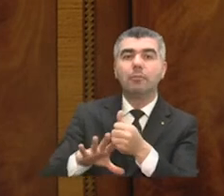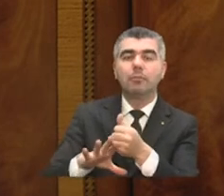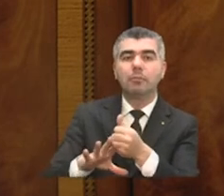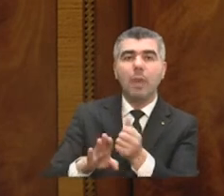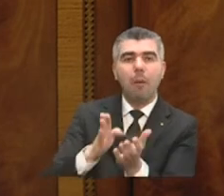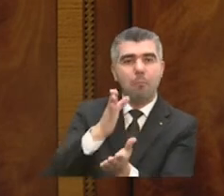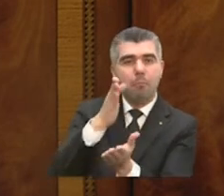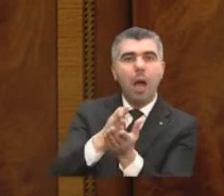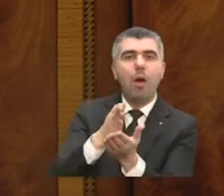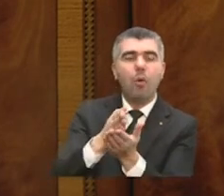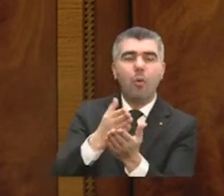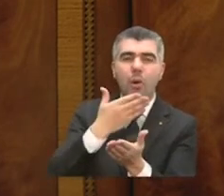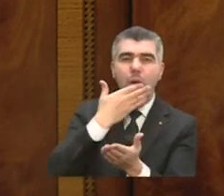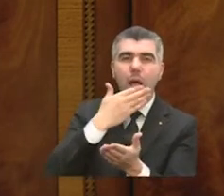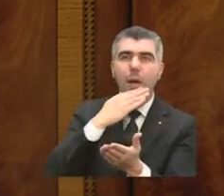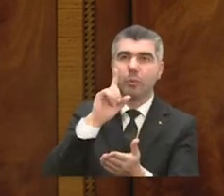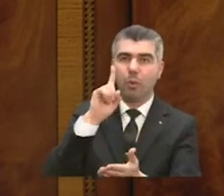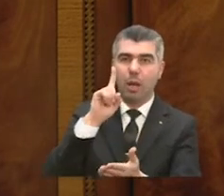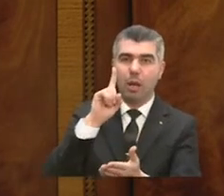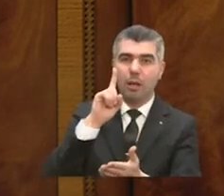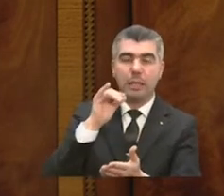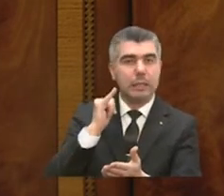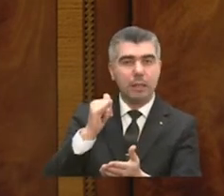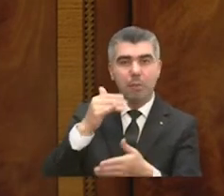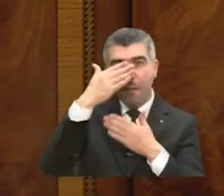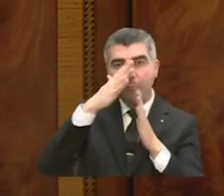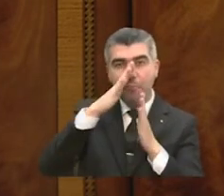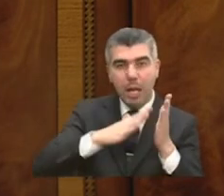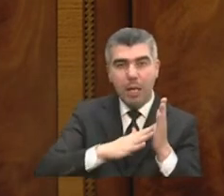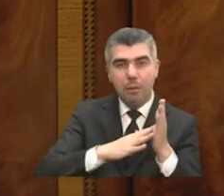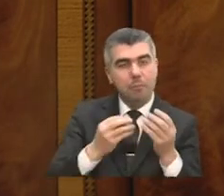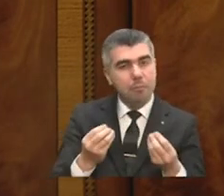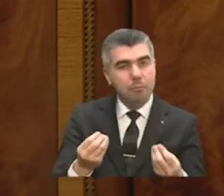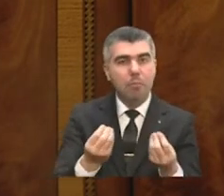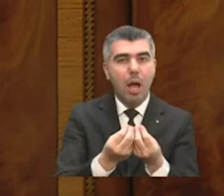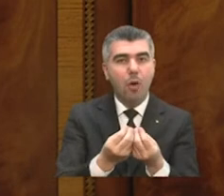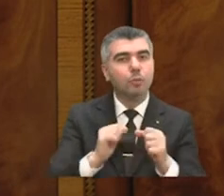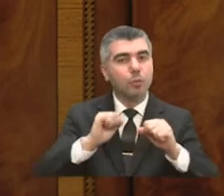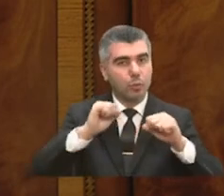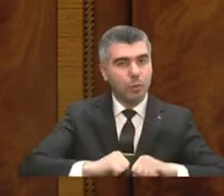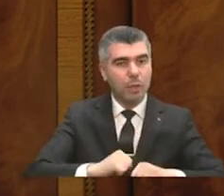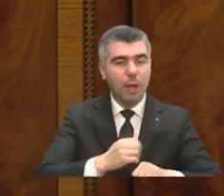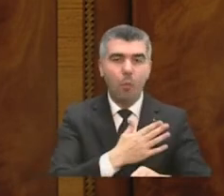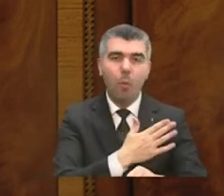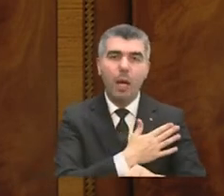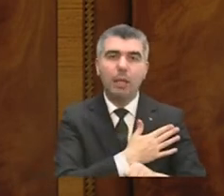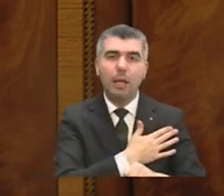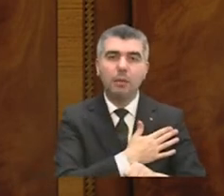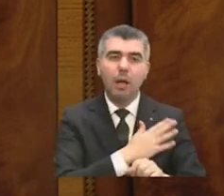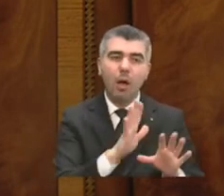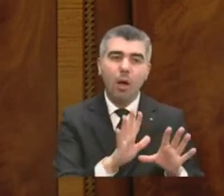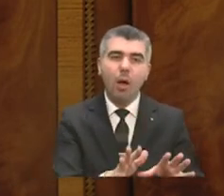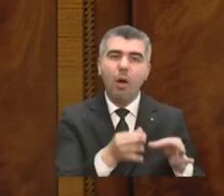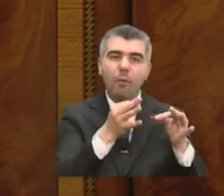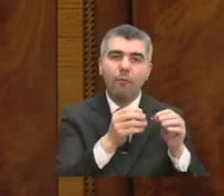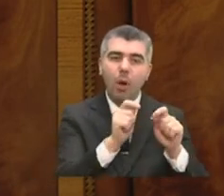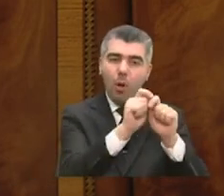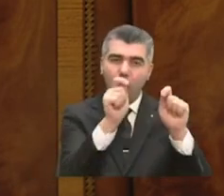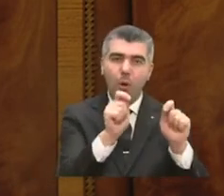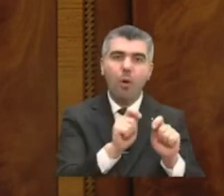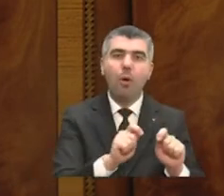volonté du Maroc. Le Maroc, roi, gouvernement et